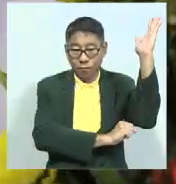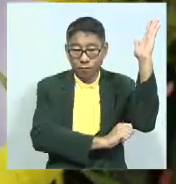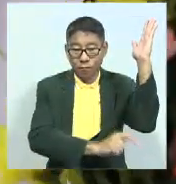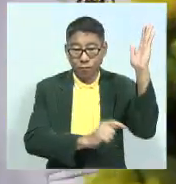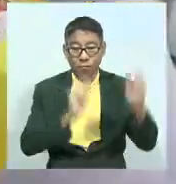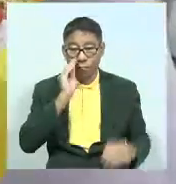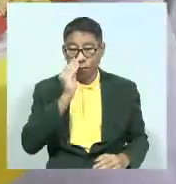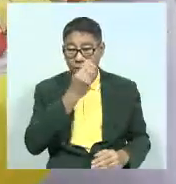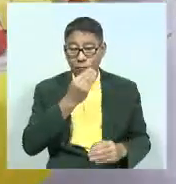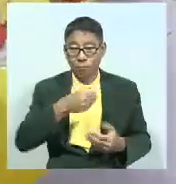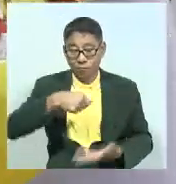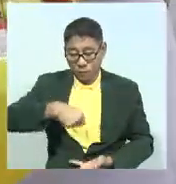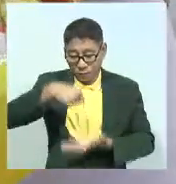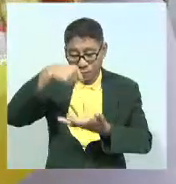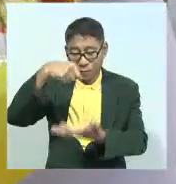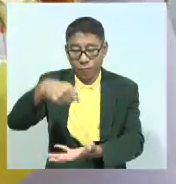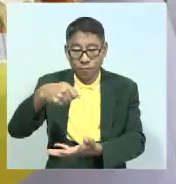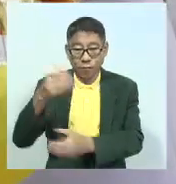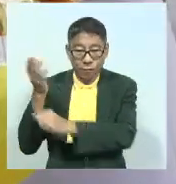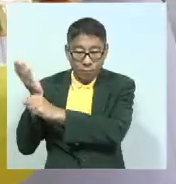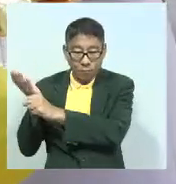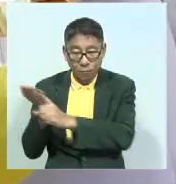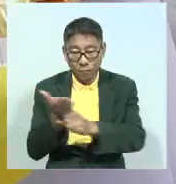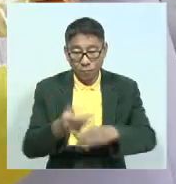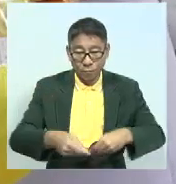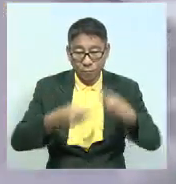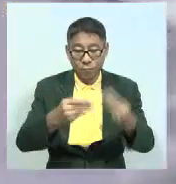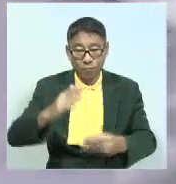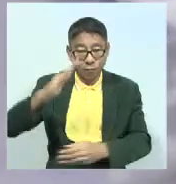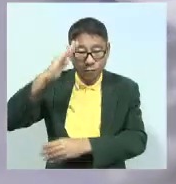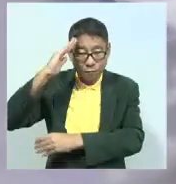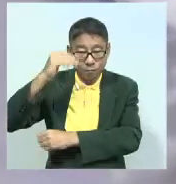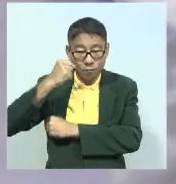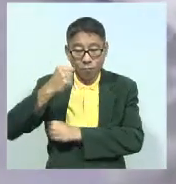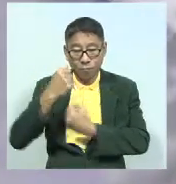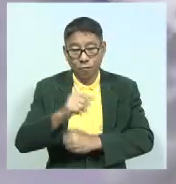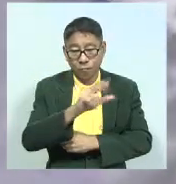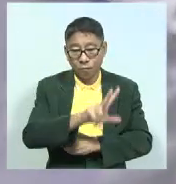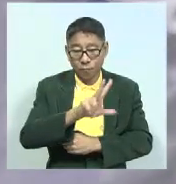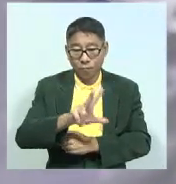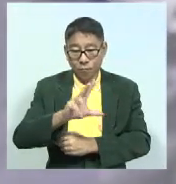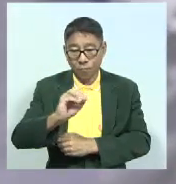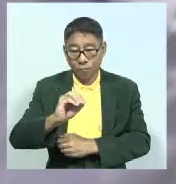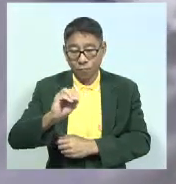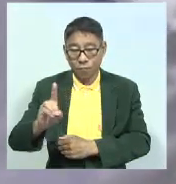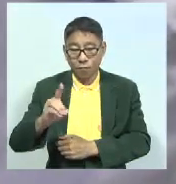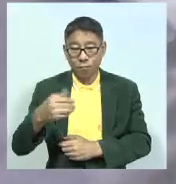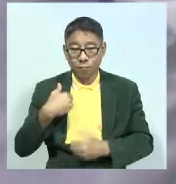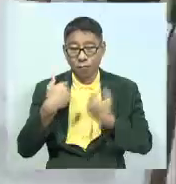ลาเชิญดอกไม้และตะกร้าสิ่งของพระราชทานไปมอบให้แก่กำลังพลกองร้อยทหารพราน3301